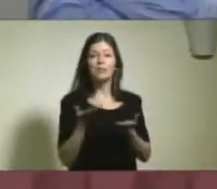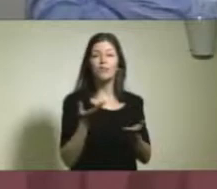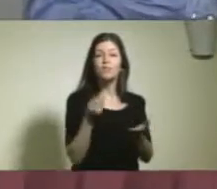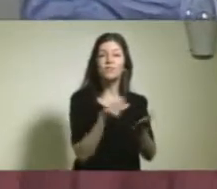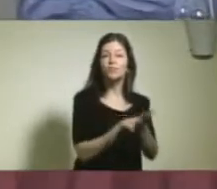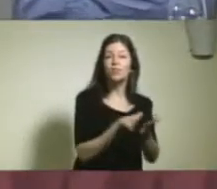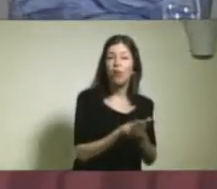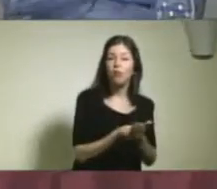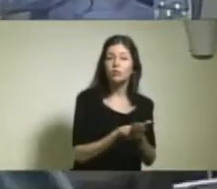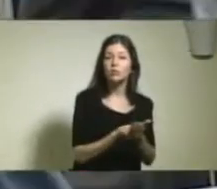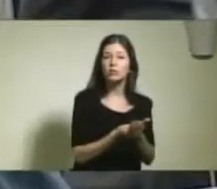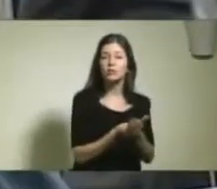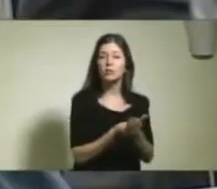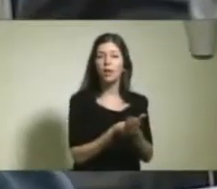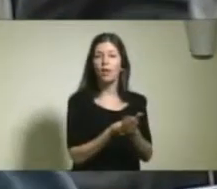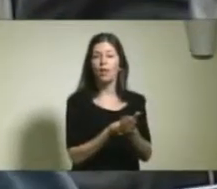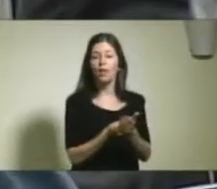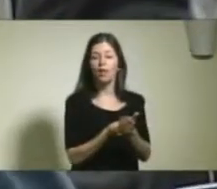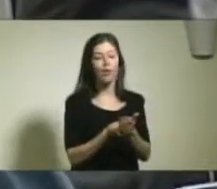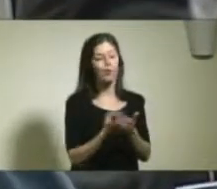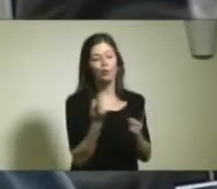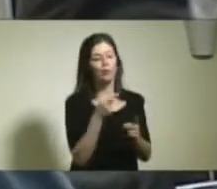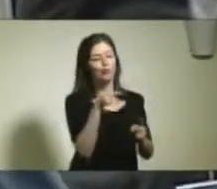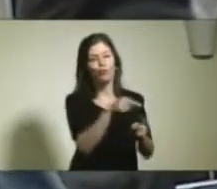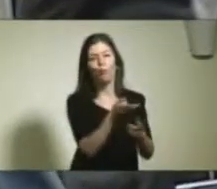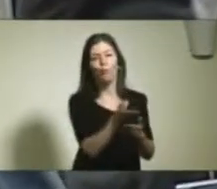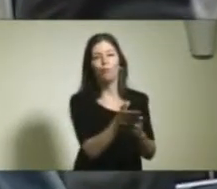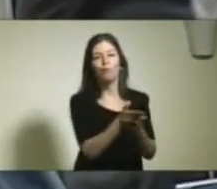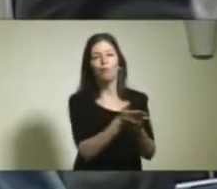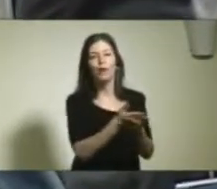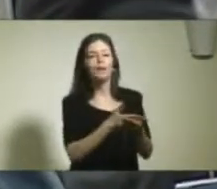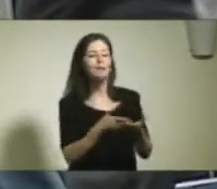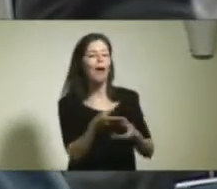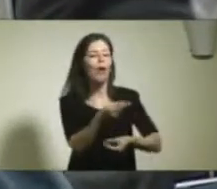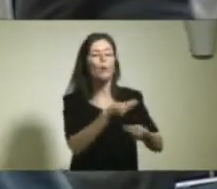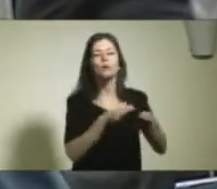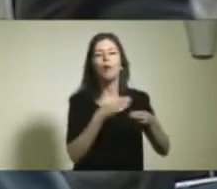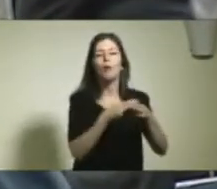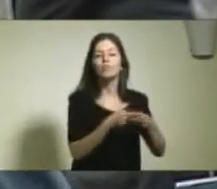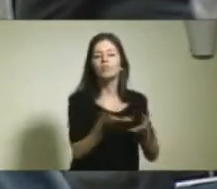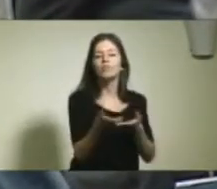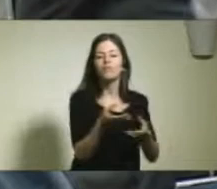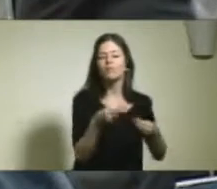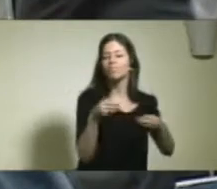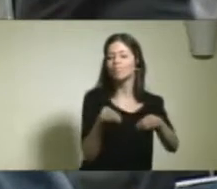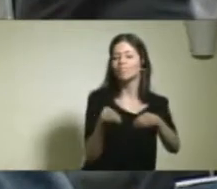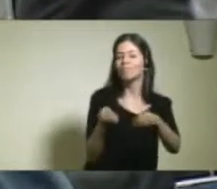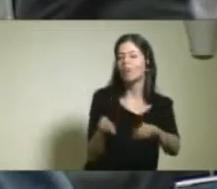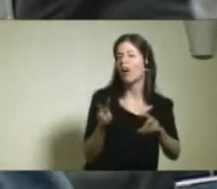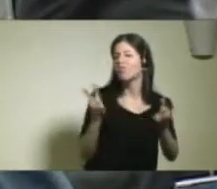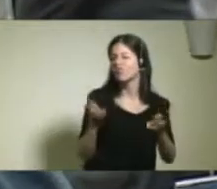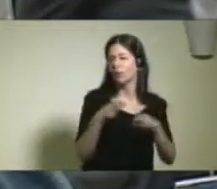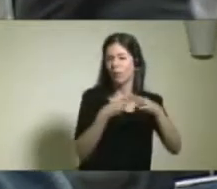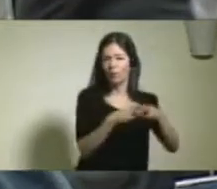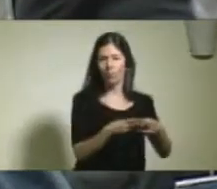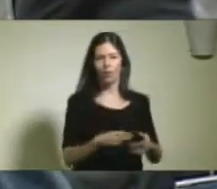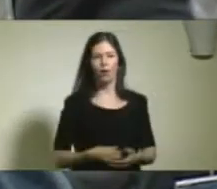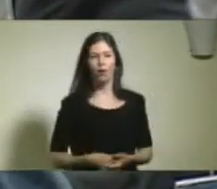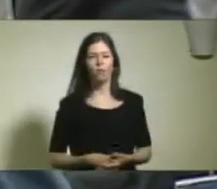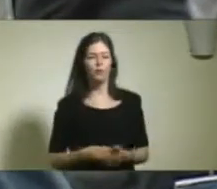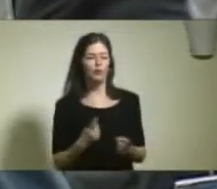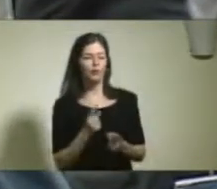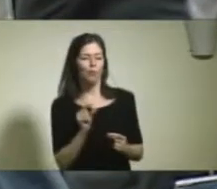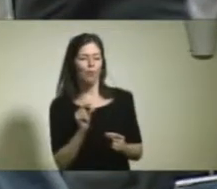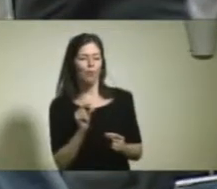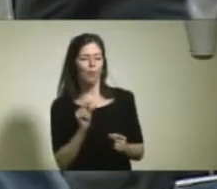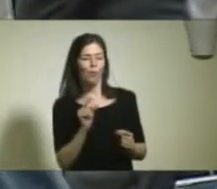et l'aspect commercial, le service marchand, on va l'appeler comme ça, il y a toujours eu une espèce de tiraillement